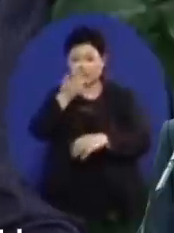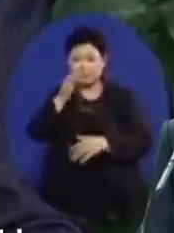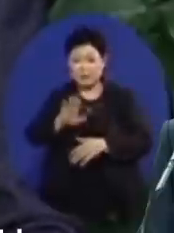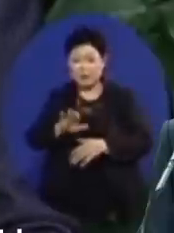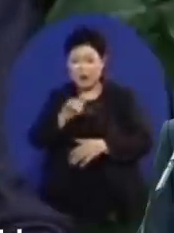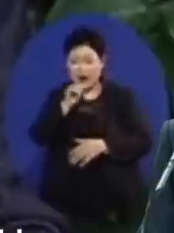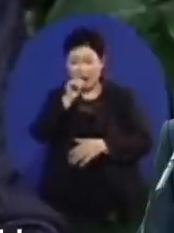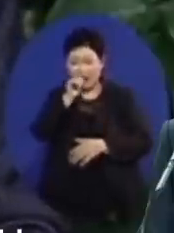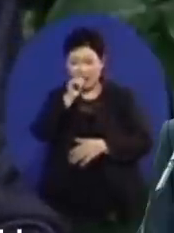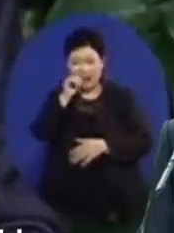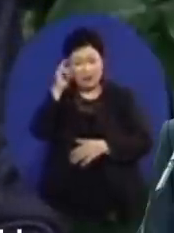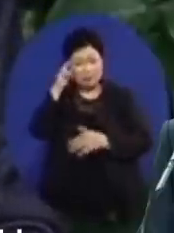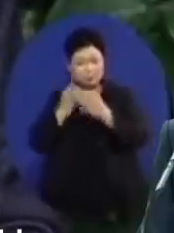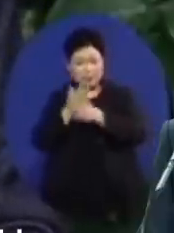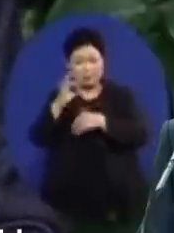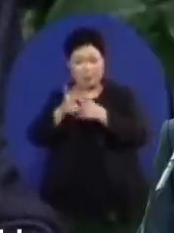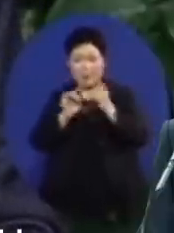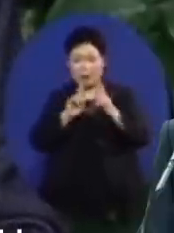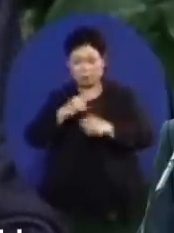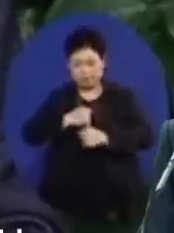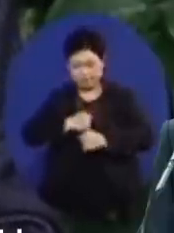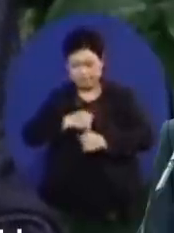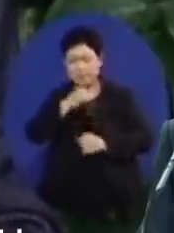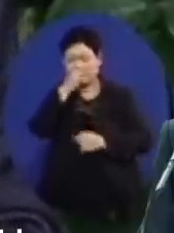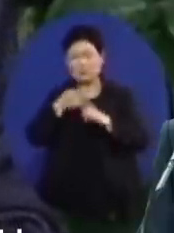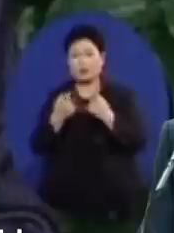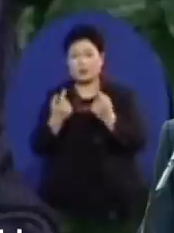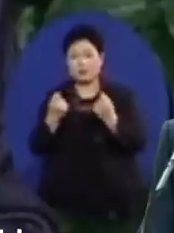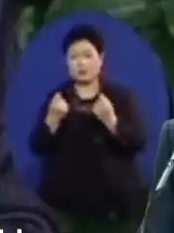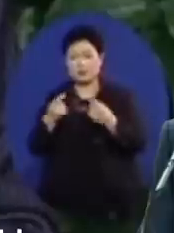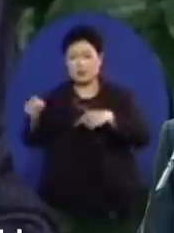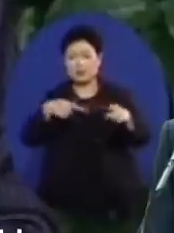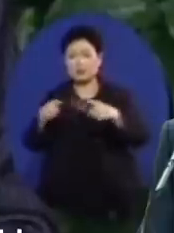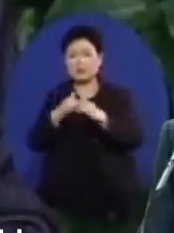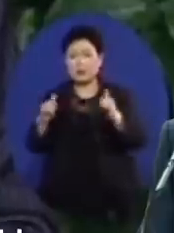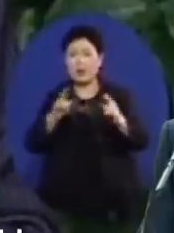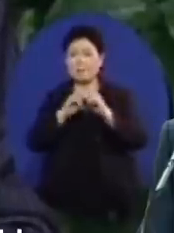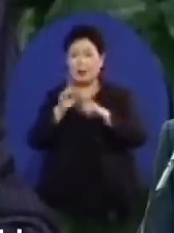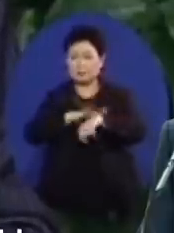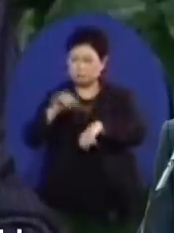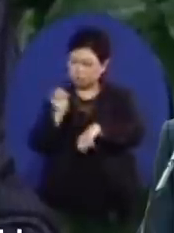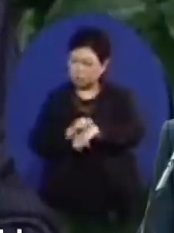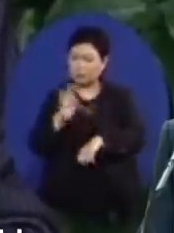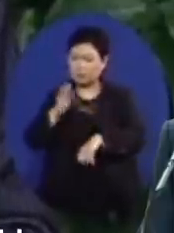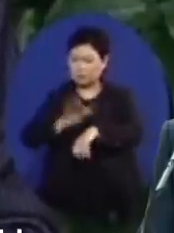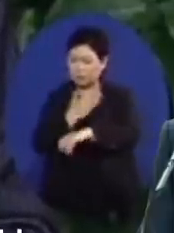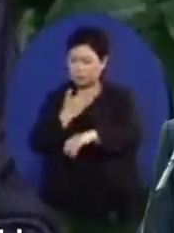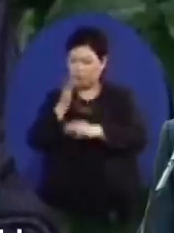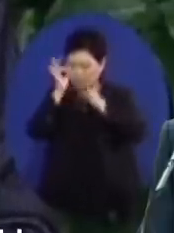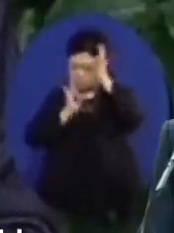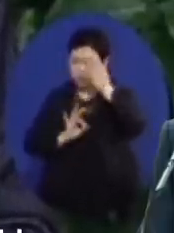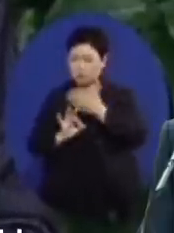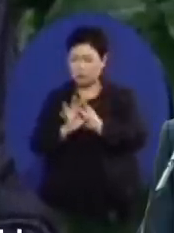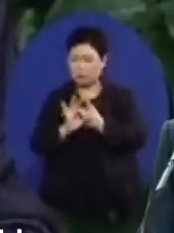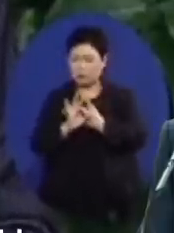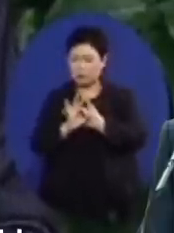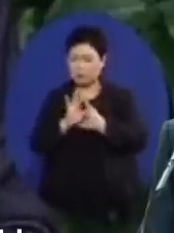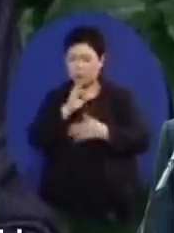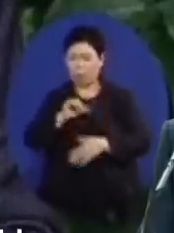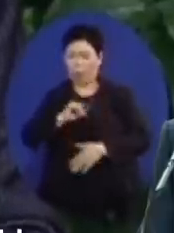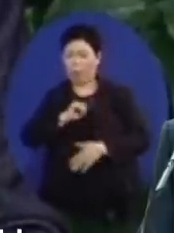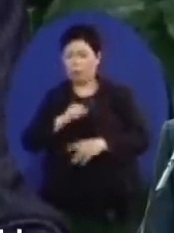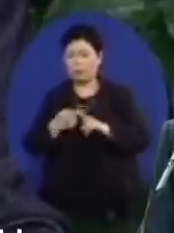철이 들면 말을 조심하는 것입니다. 더구나 정치인들은 말 잘해야지 말 잘못해 꼬투리 잡히면 혼이 나요.